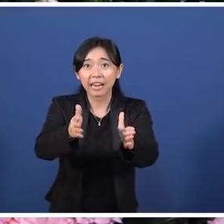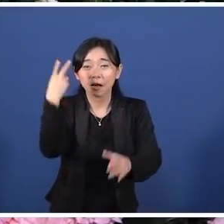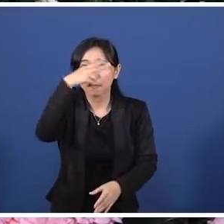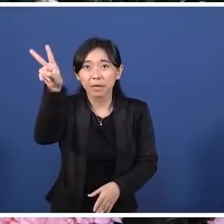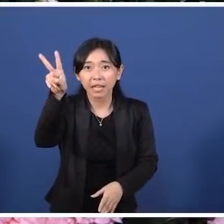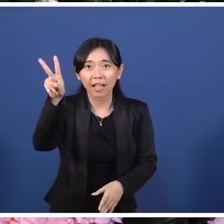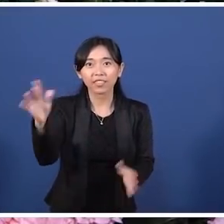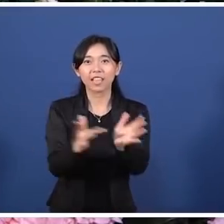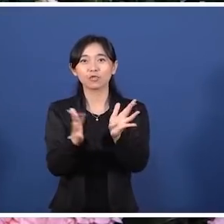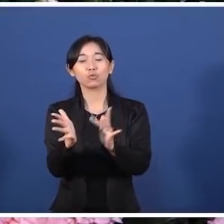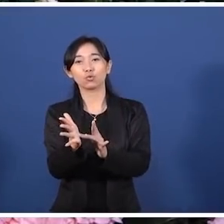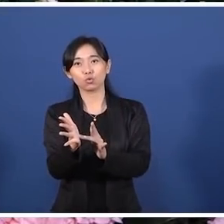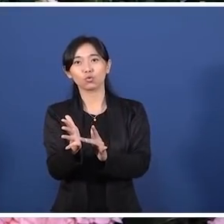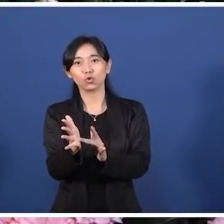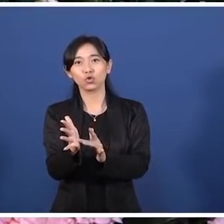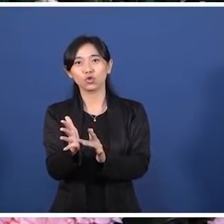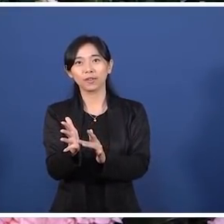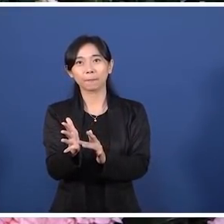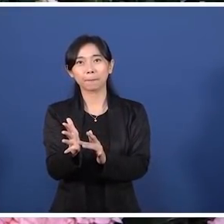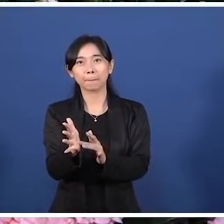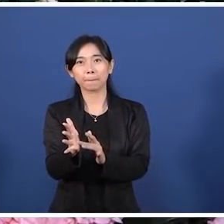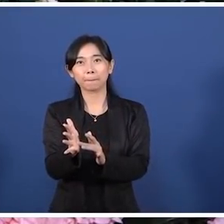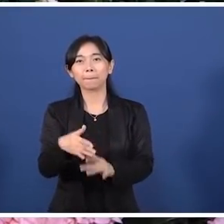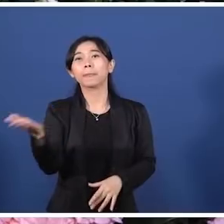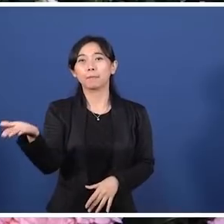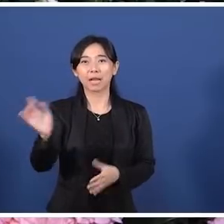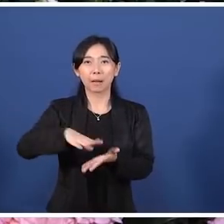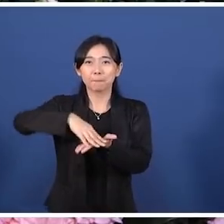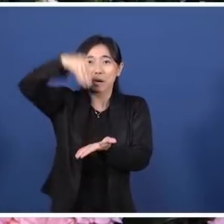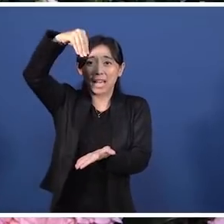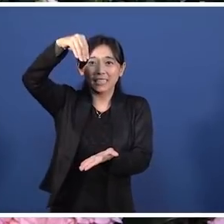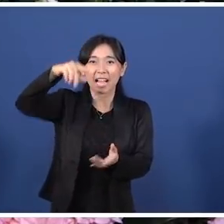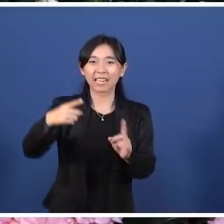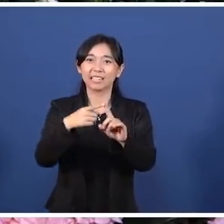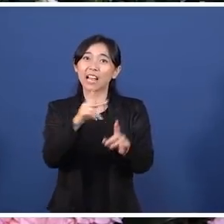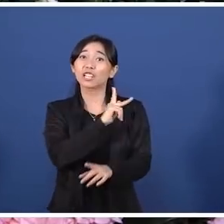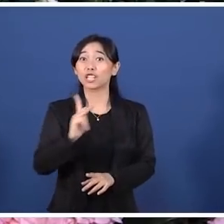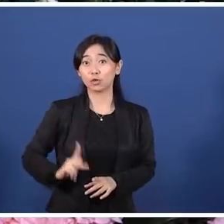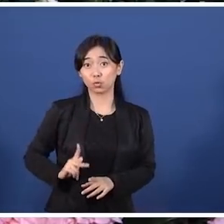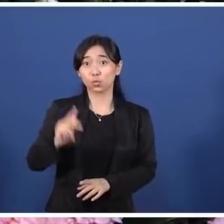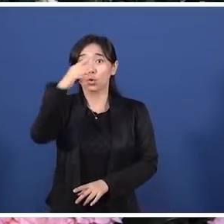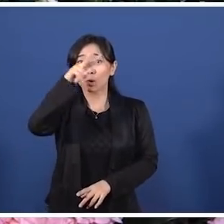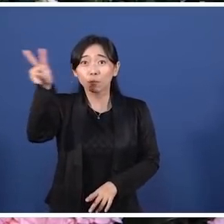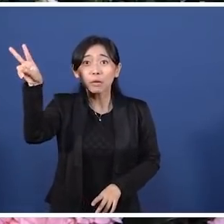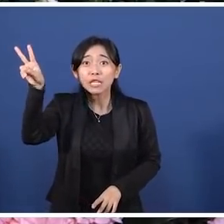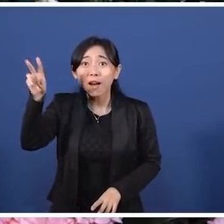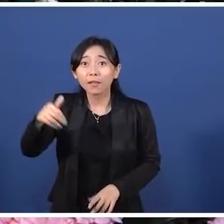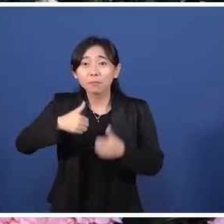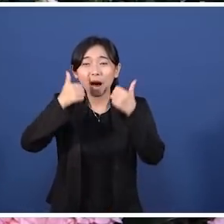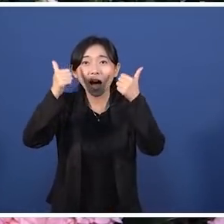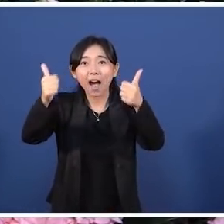menemui Yesus, belajar kepada Kristus itu untuk melihat dengan